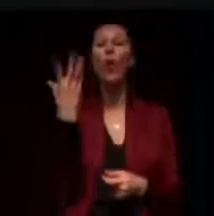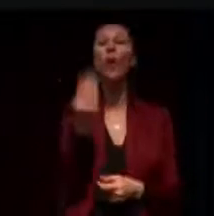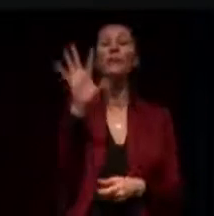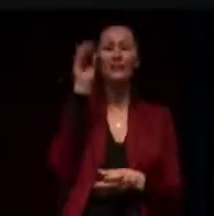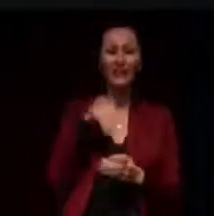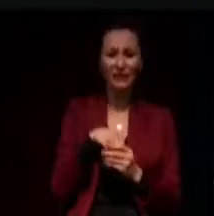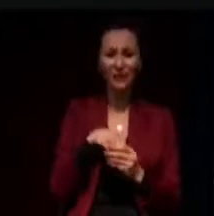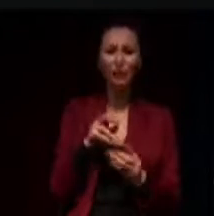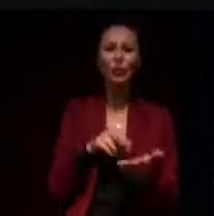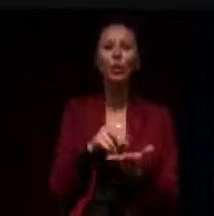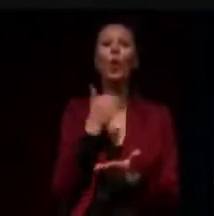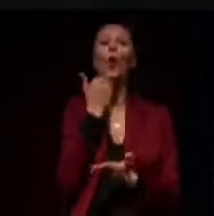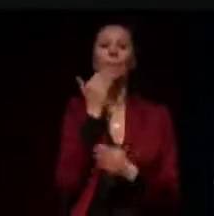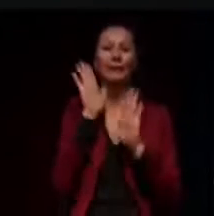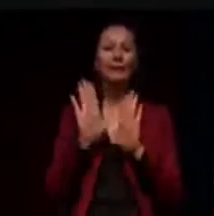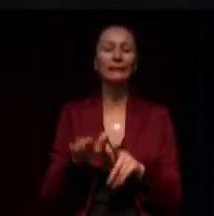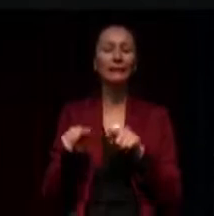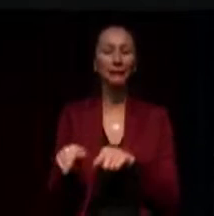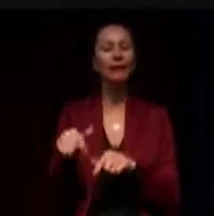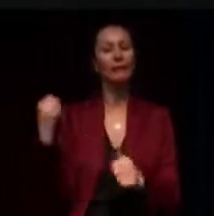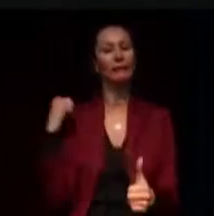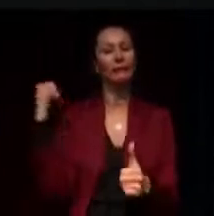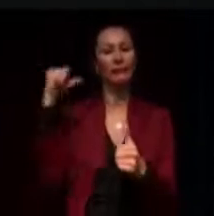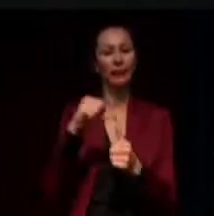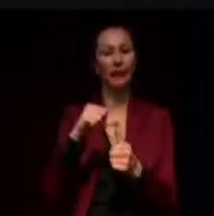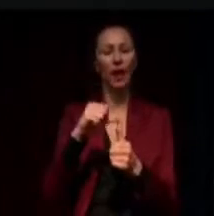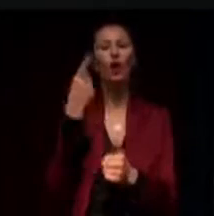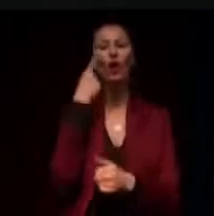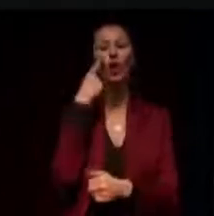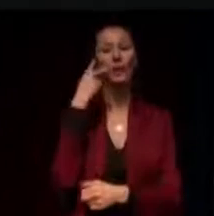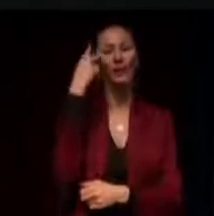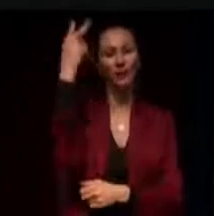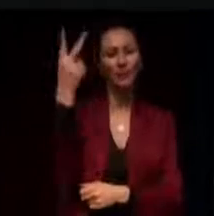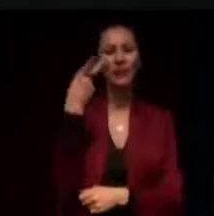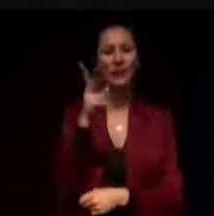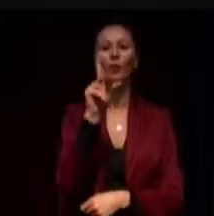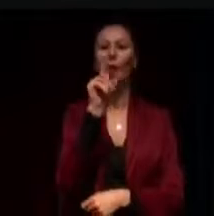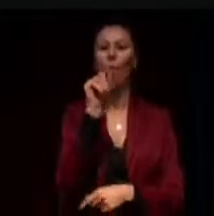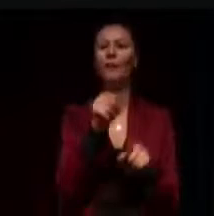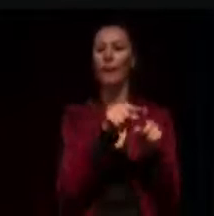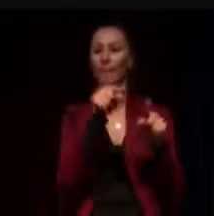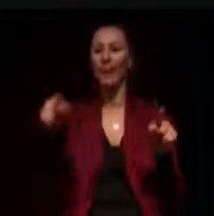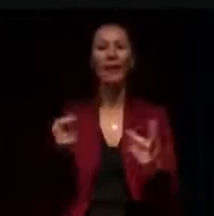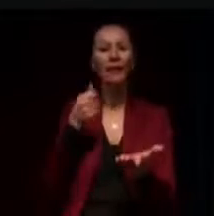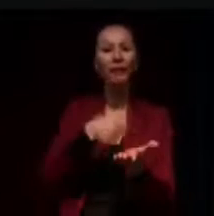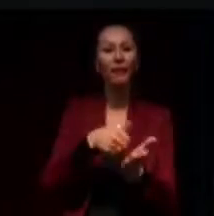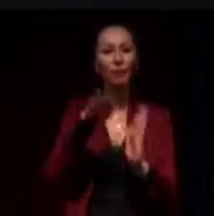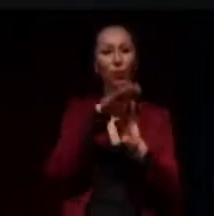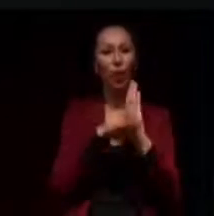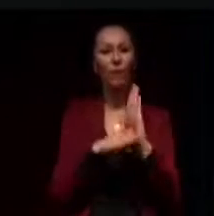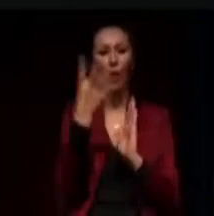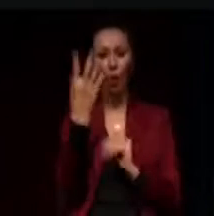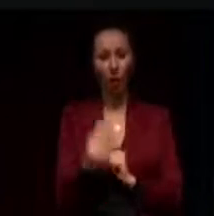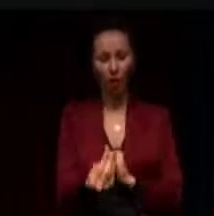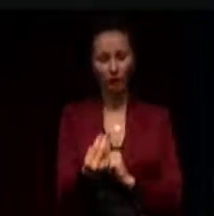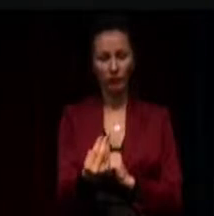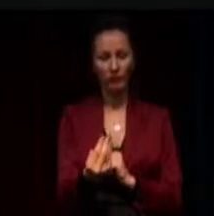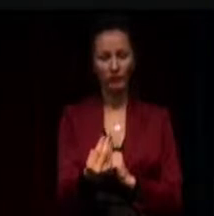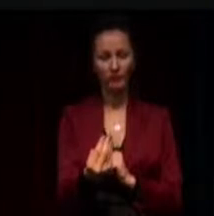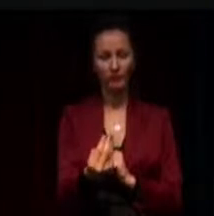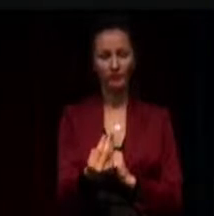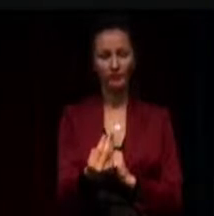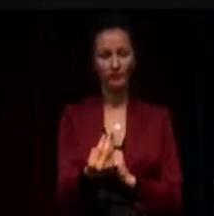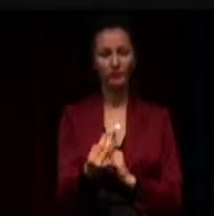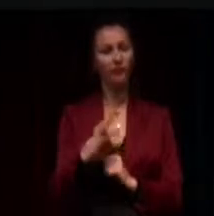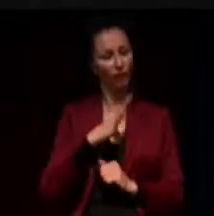için yürümedi kaldı. Yine hükümetimiz 2011'den beri yatırım programında olan 2011'de yatırım